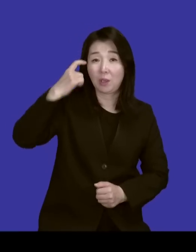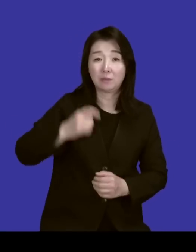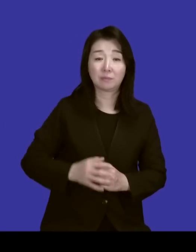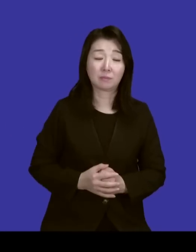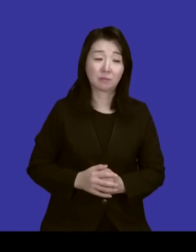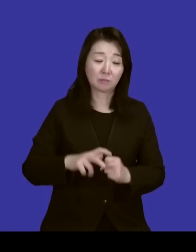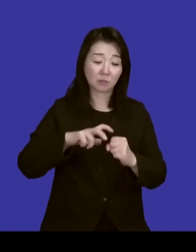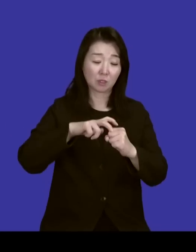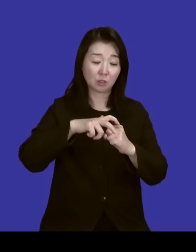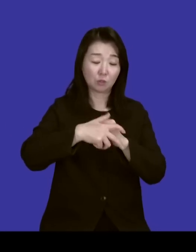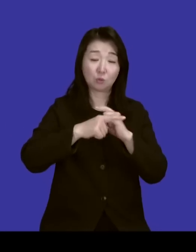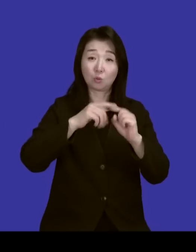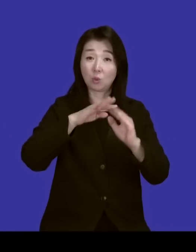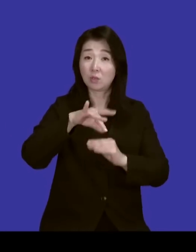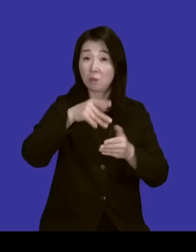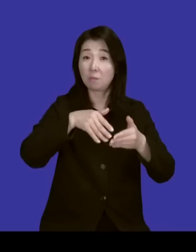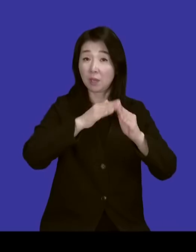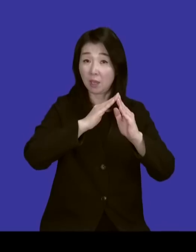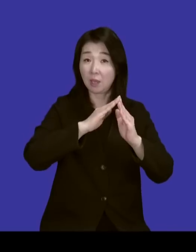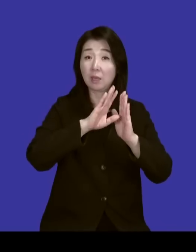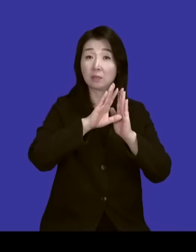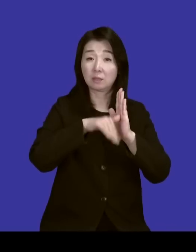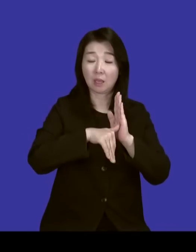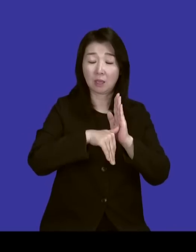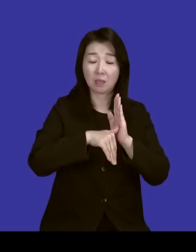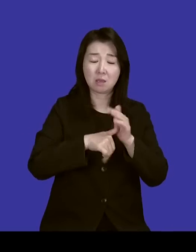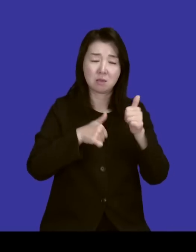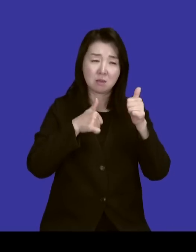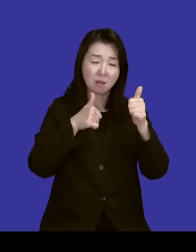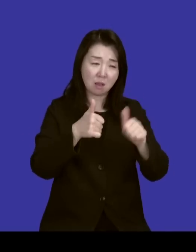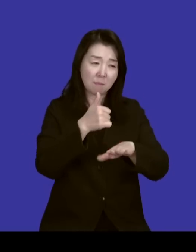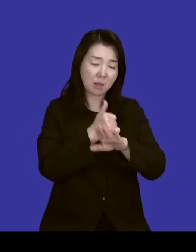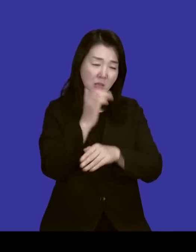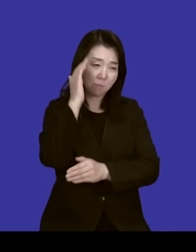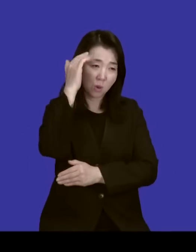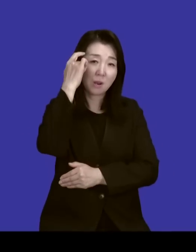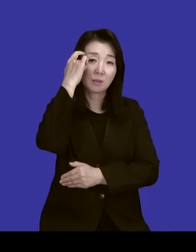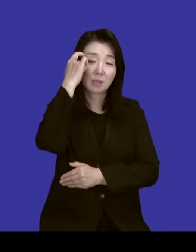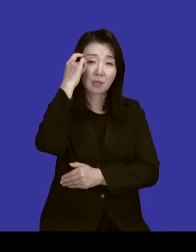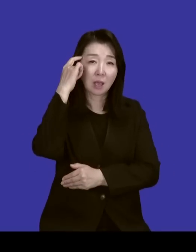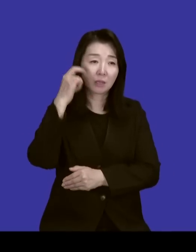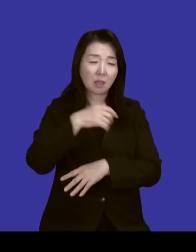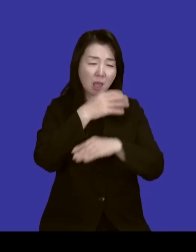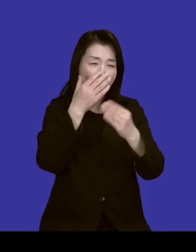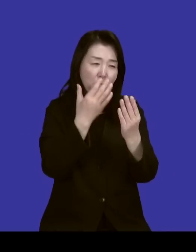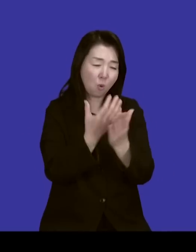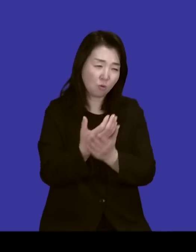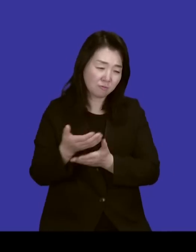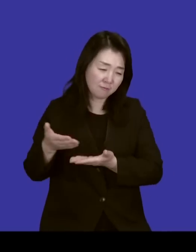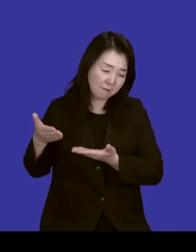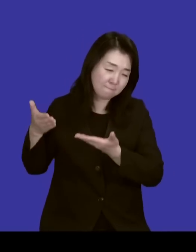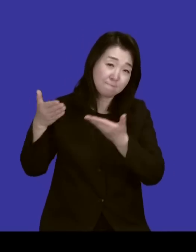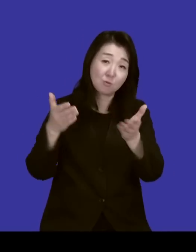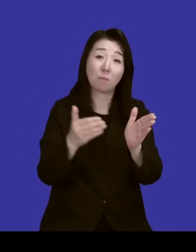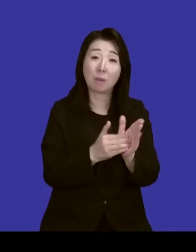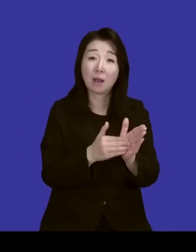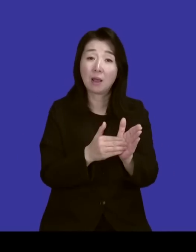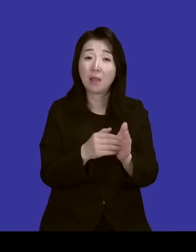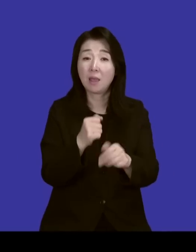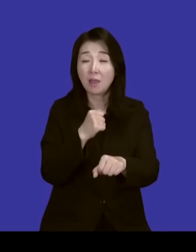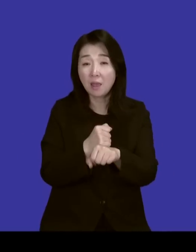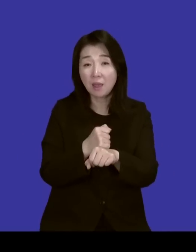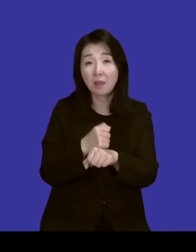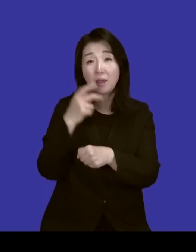지구촌교회 개척하고 뭐 열심히 제 마지막 목회라고 생각하고 제 모든 것을 붓고 하다 보니까